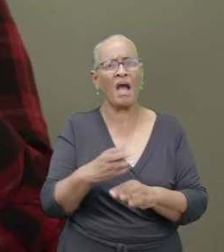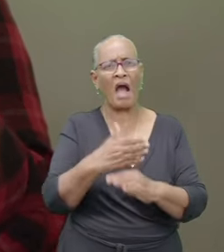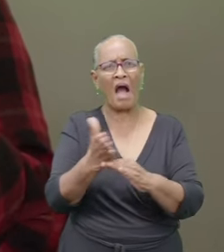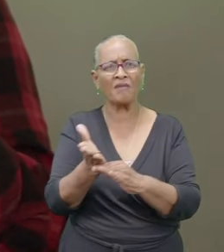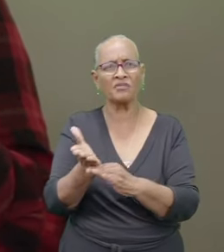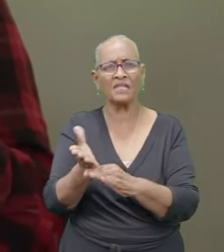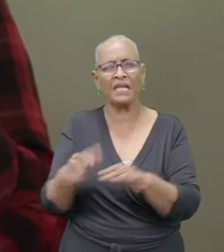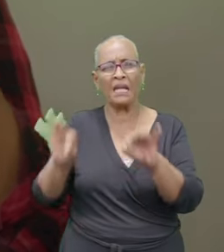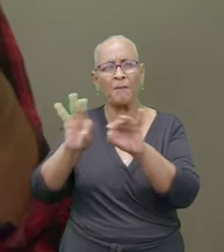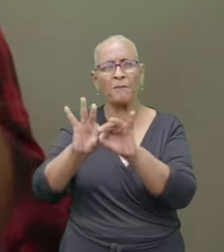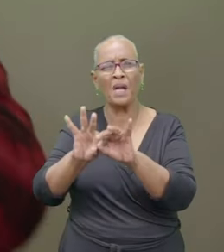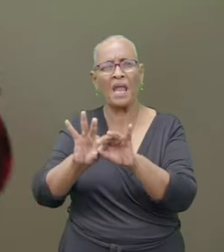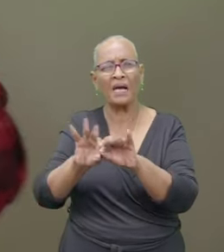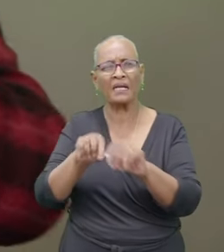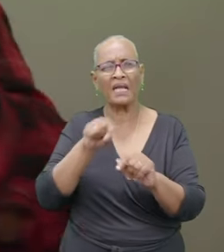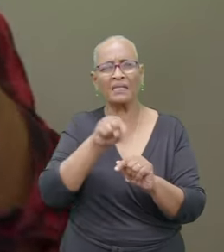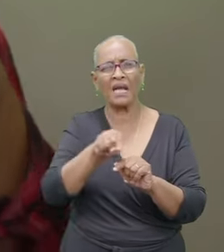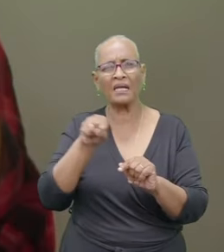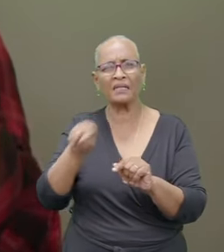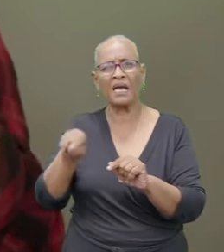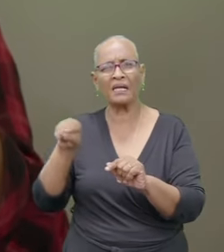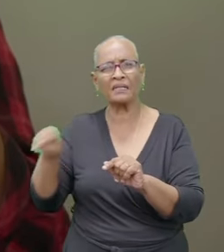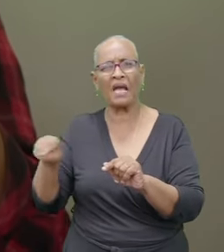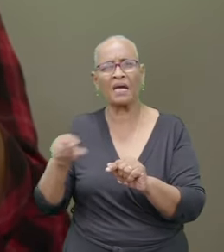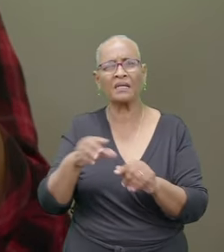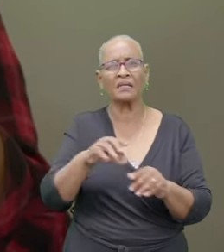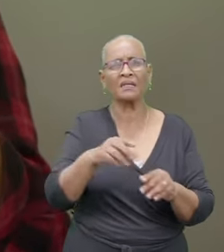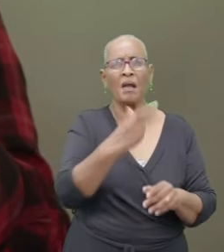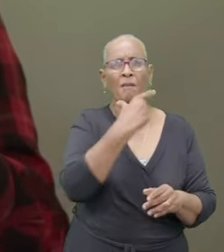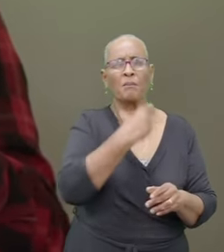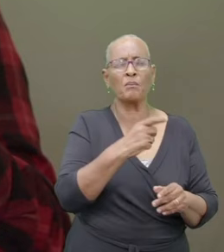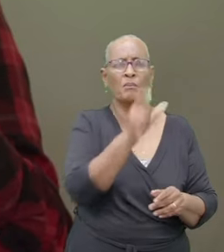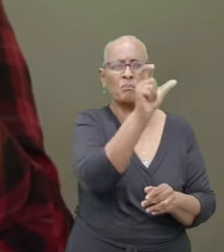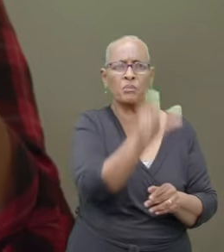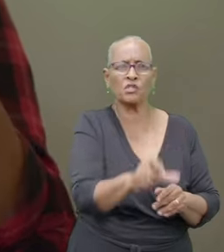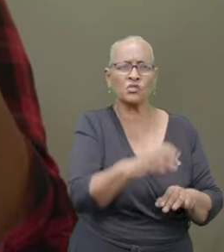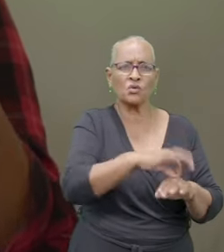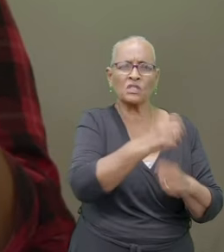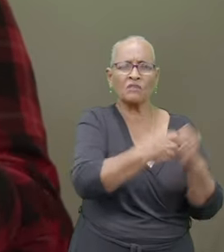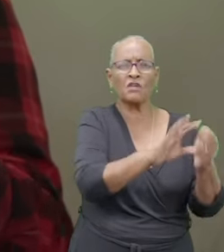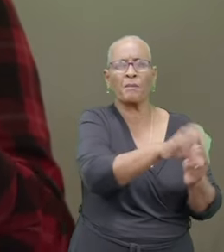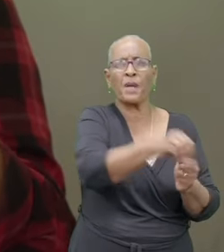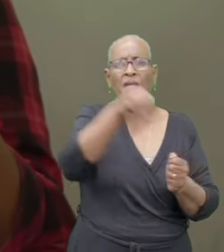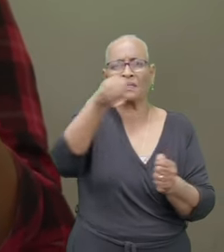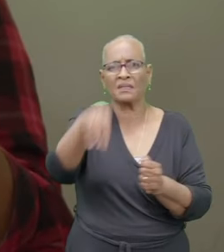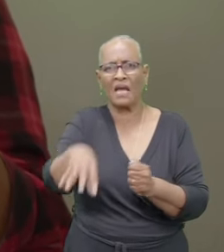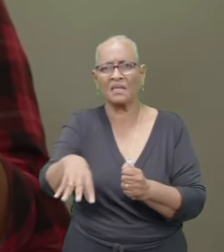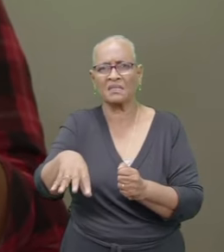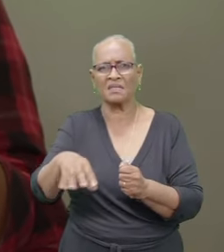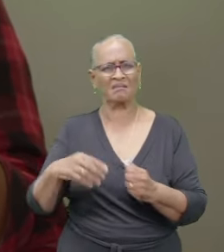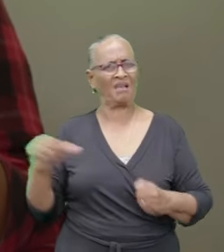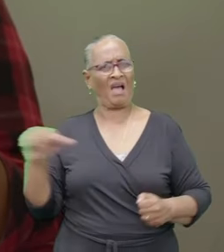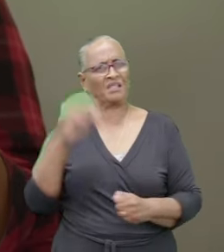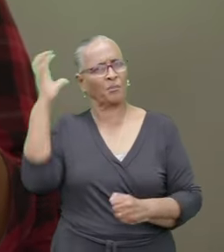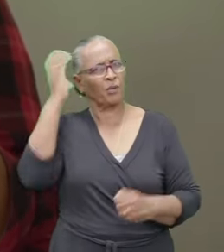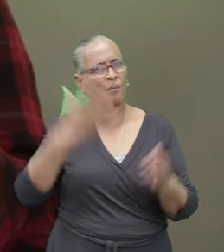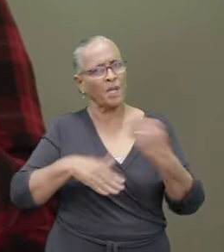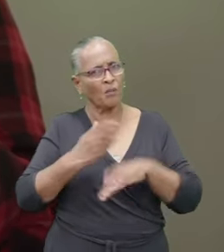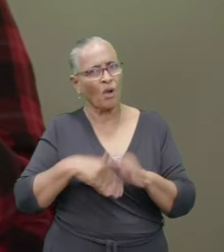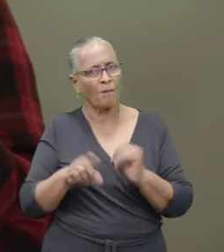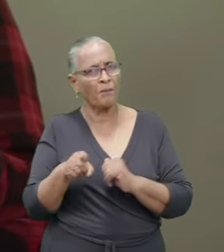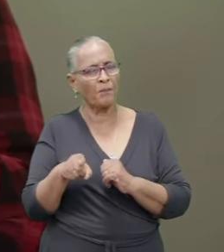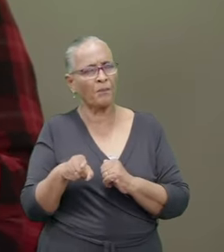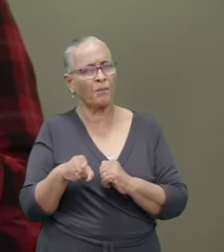We weten dat eigenlijk op alle afdelingen er een probleem is aan personeel. Is het niet juist een ander probleem gaan creëren